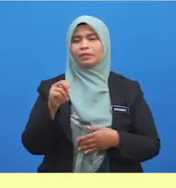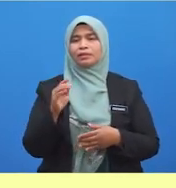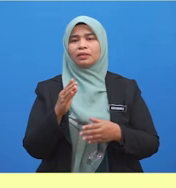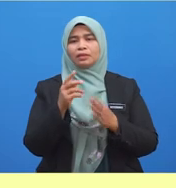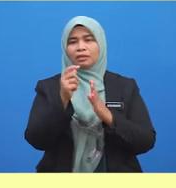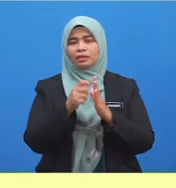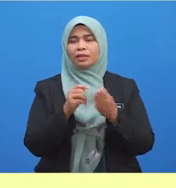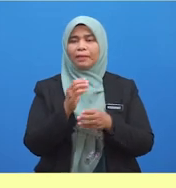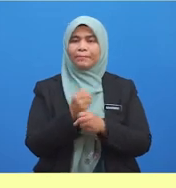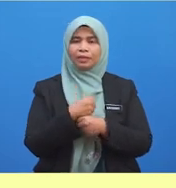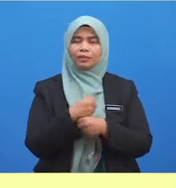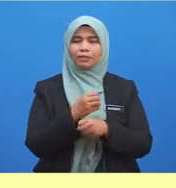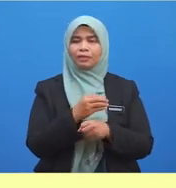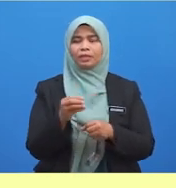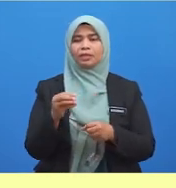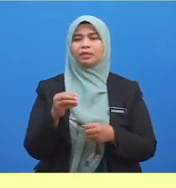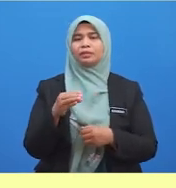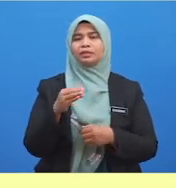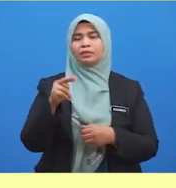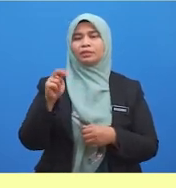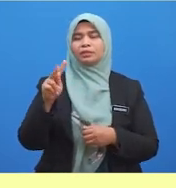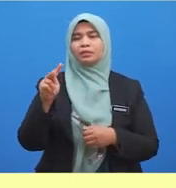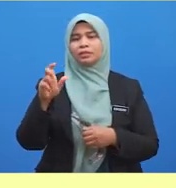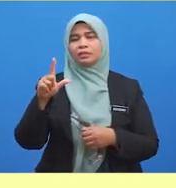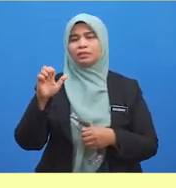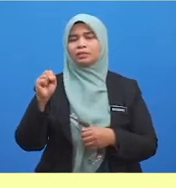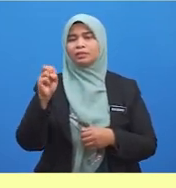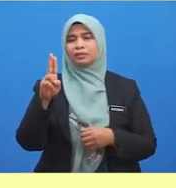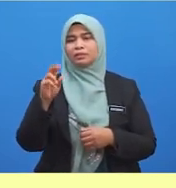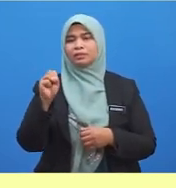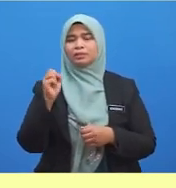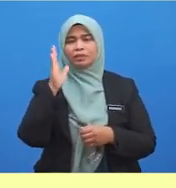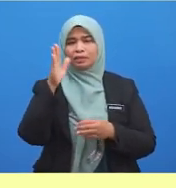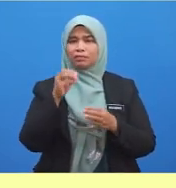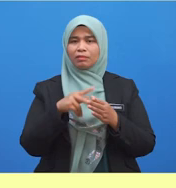terbentuk dan nukleolus muncul semula.